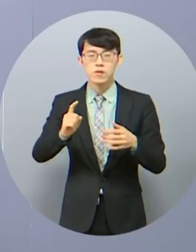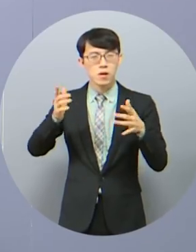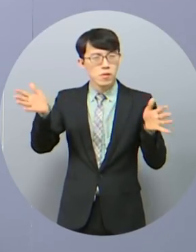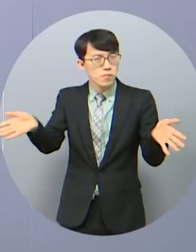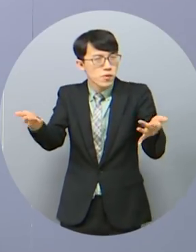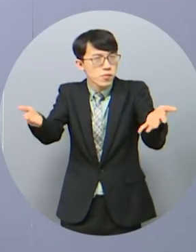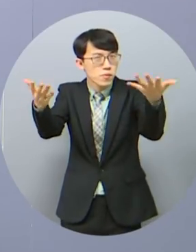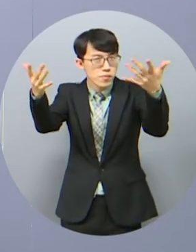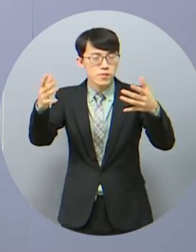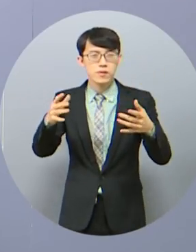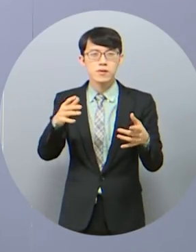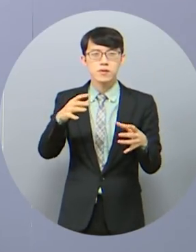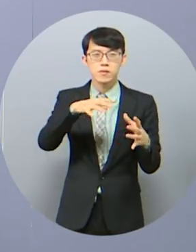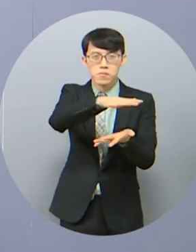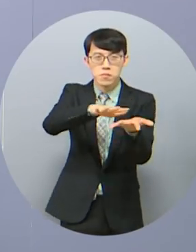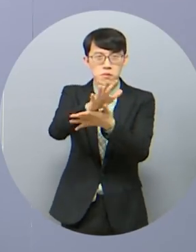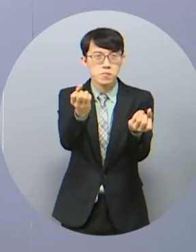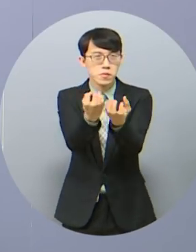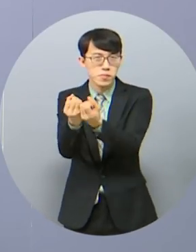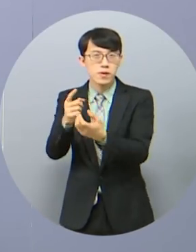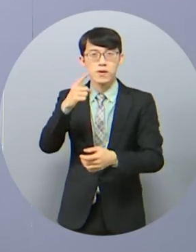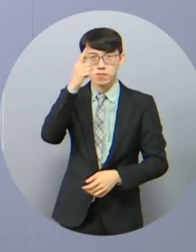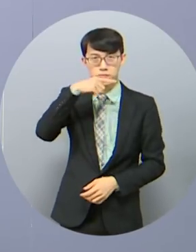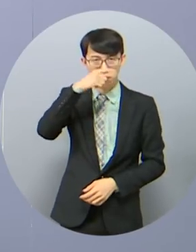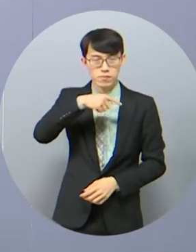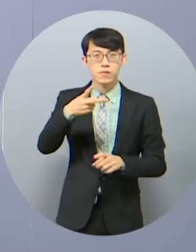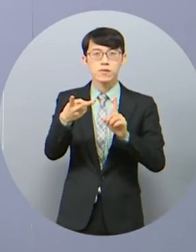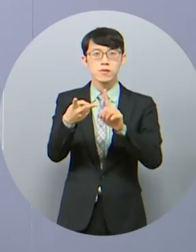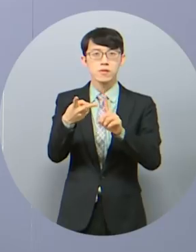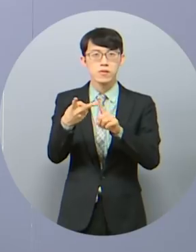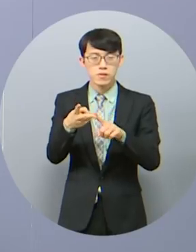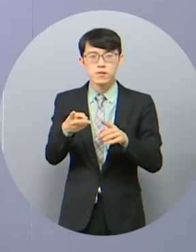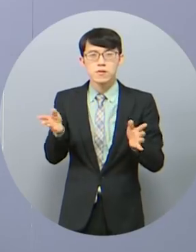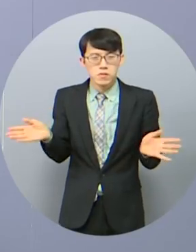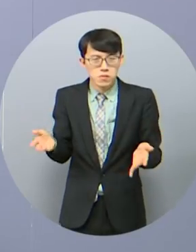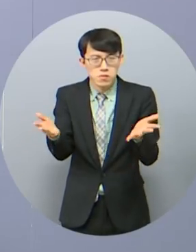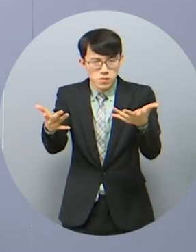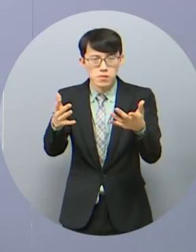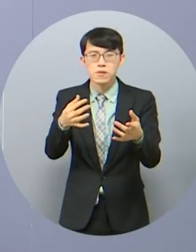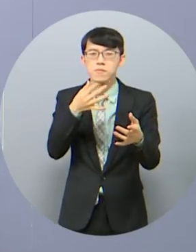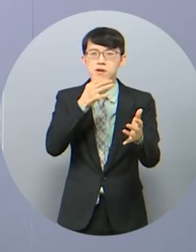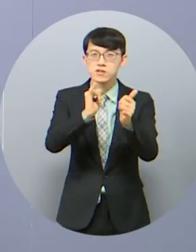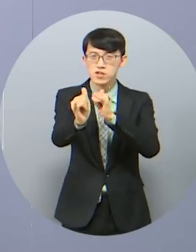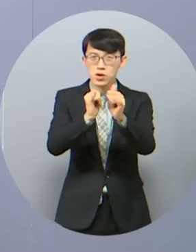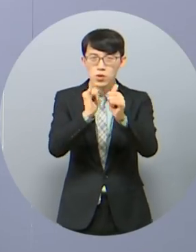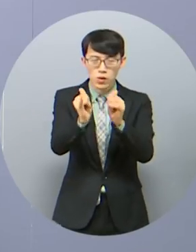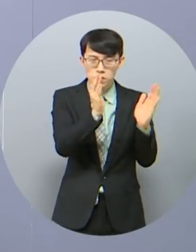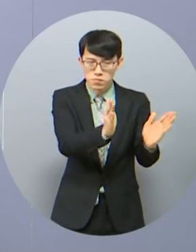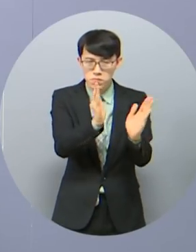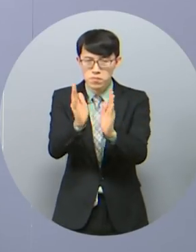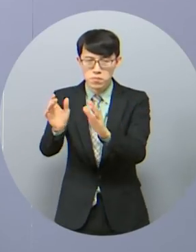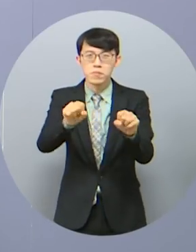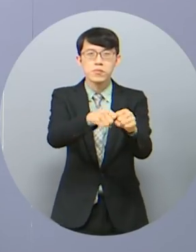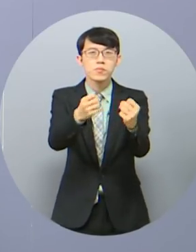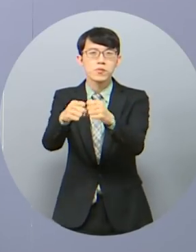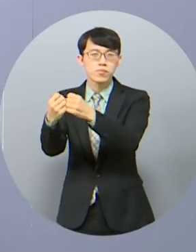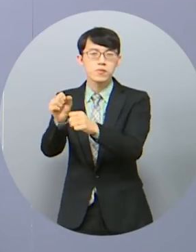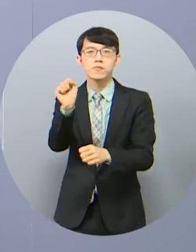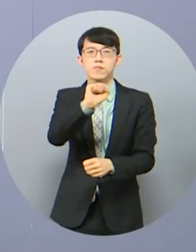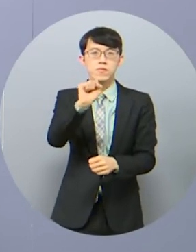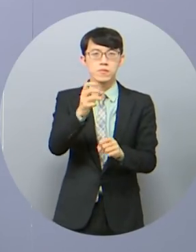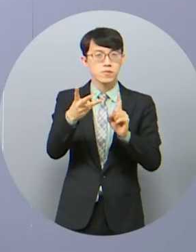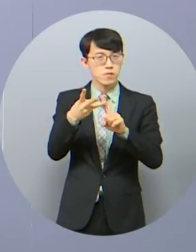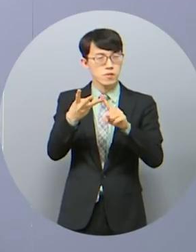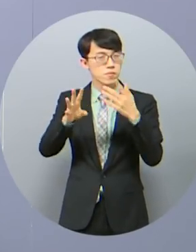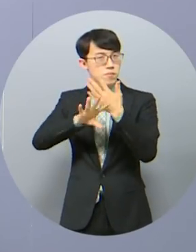罪；二、煽惑他人以暴动破坏社会秩序；三、触犯其他刑事法律规